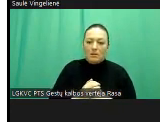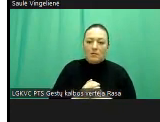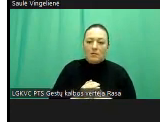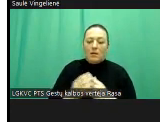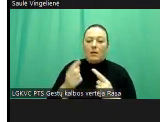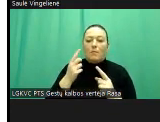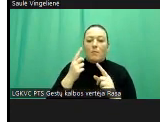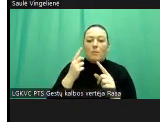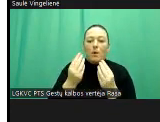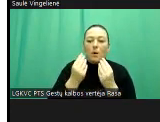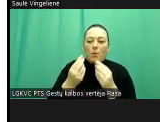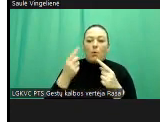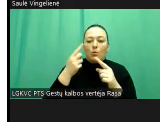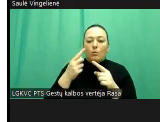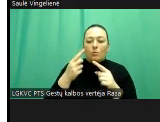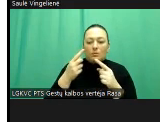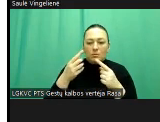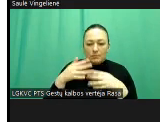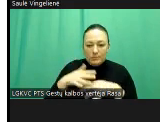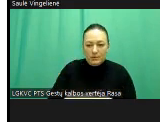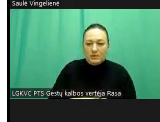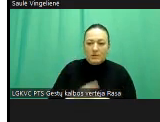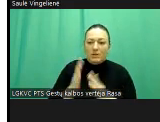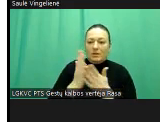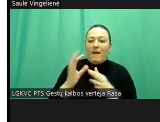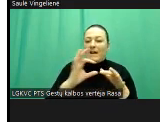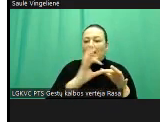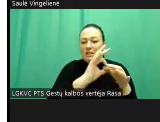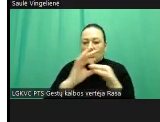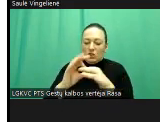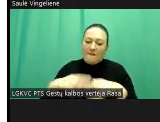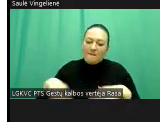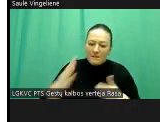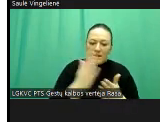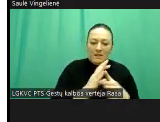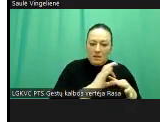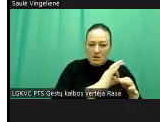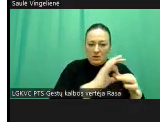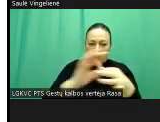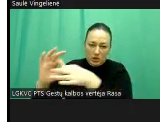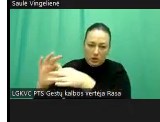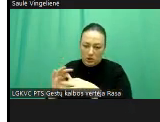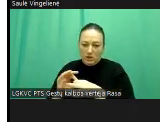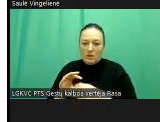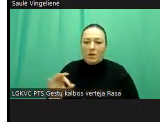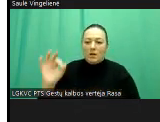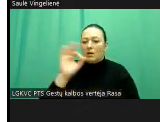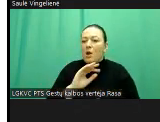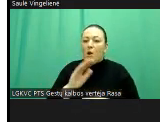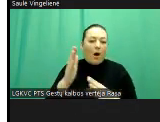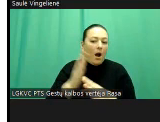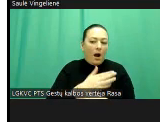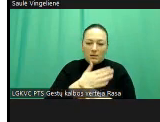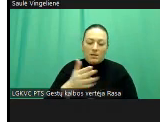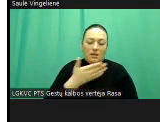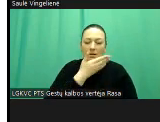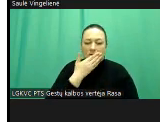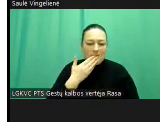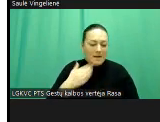dalykiškumą. Ir štai kaip tai pasakyta, susietumas. Viskas yra susieta. niekas nėra atskira, viskas